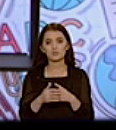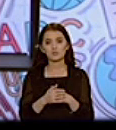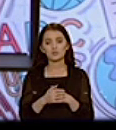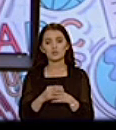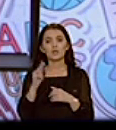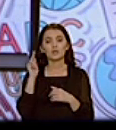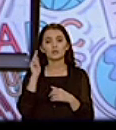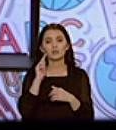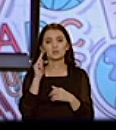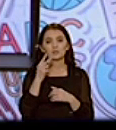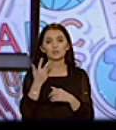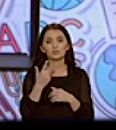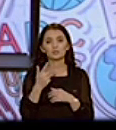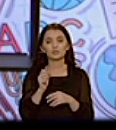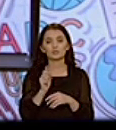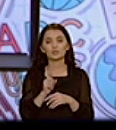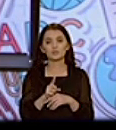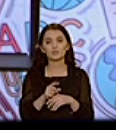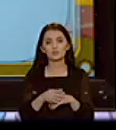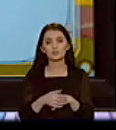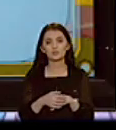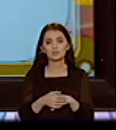ettiramiz. Darslikdagi 3-chi topshiriq.